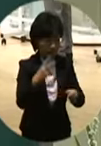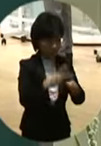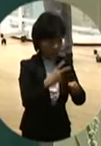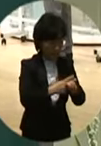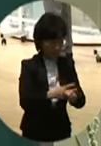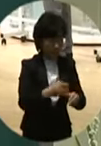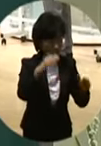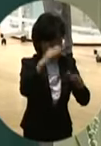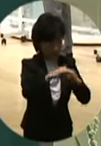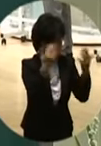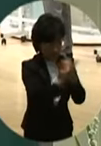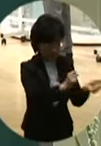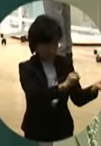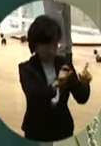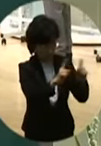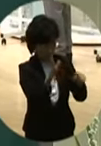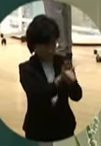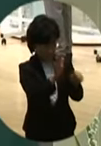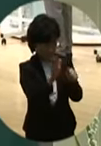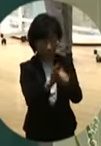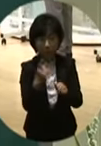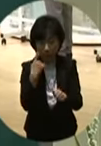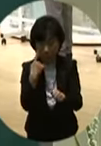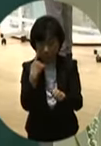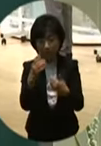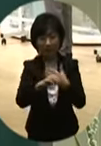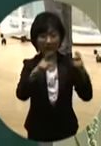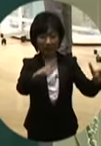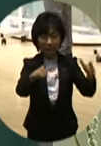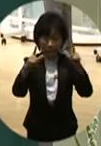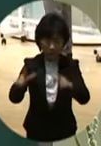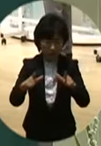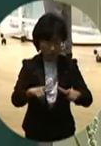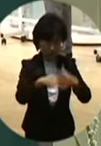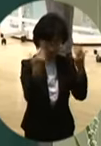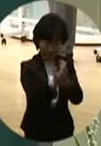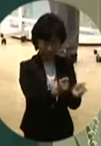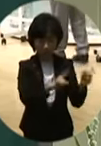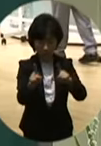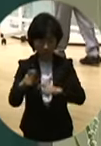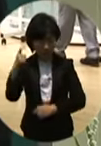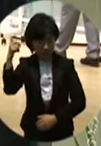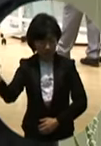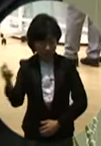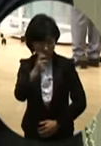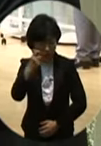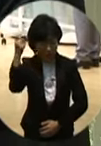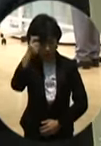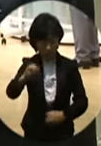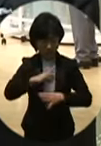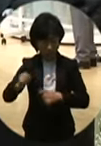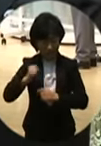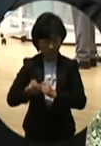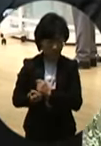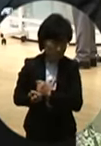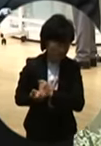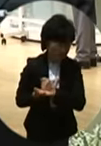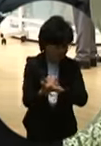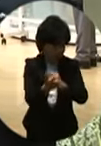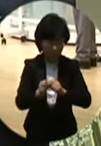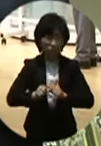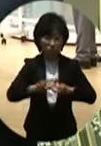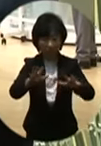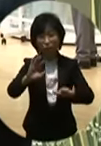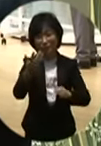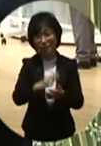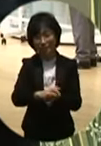지역 살아납니다. Then that region will be saved. 그것 때문에 교회 성령의 바람이 일어나요. And then the wind of the Holy Spirit will blow in that church because. 그 응답은 평생 일어납니다.